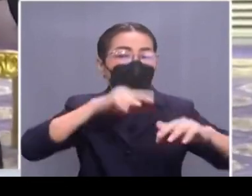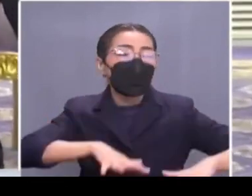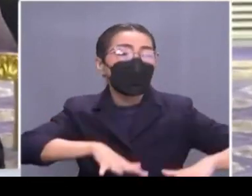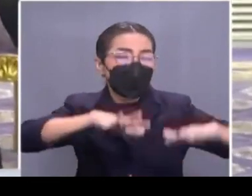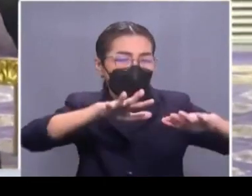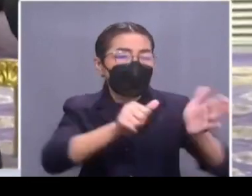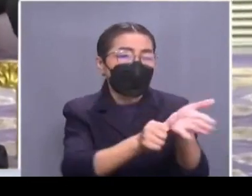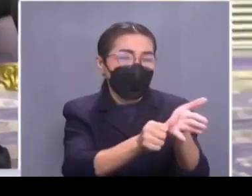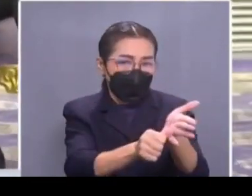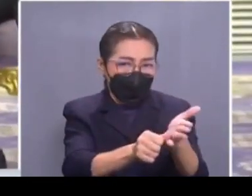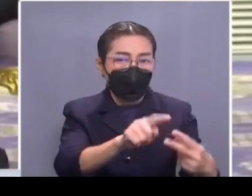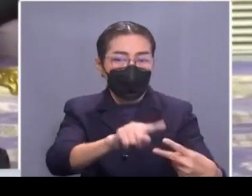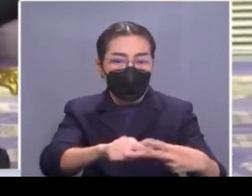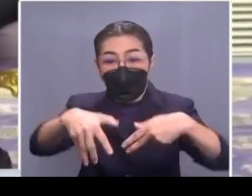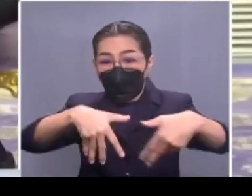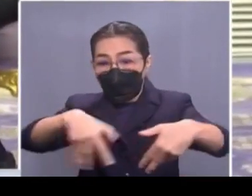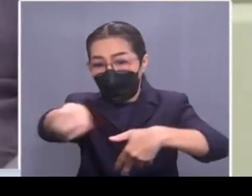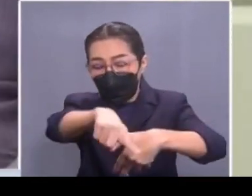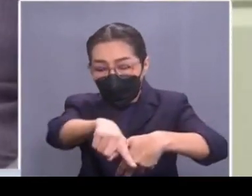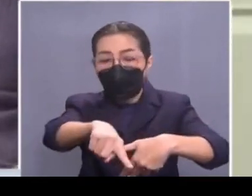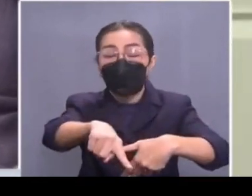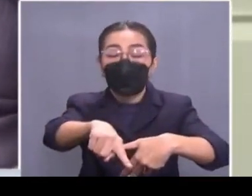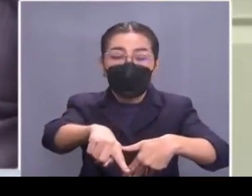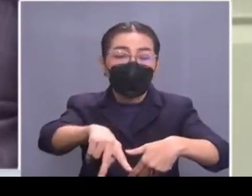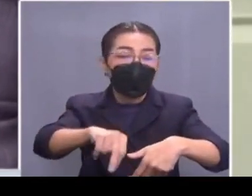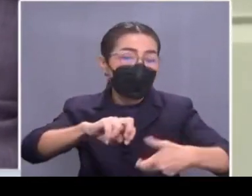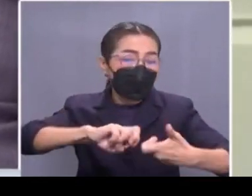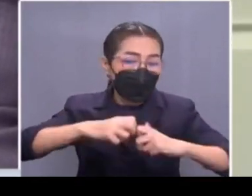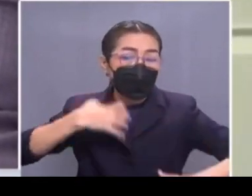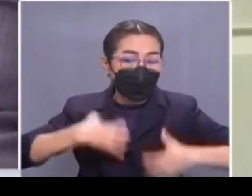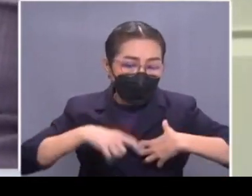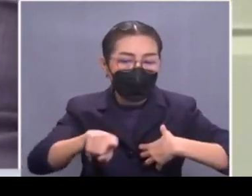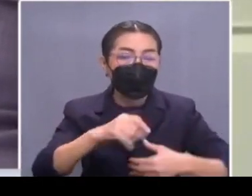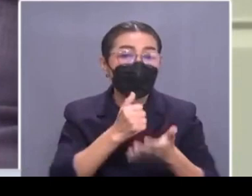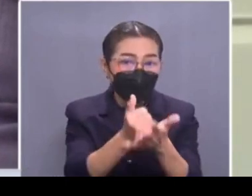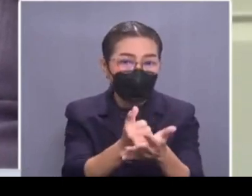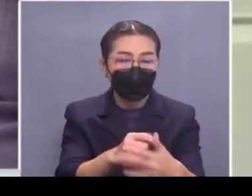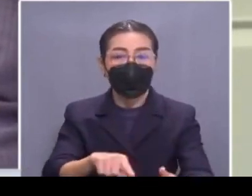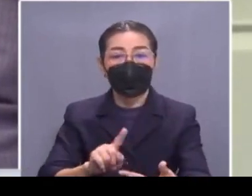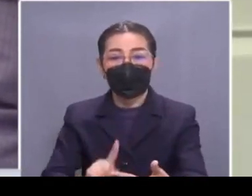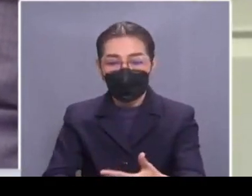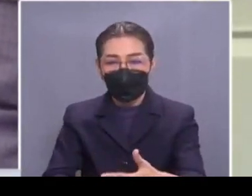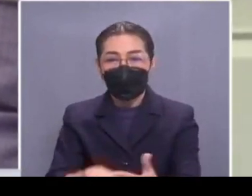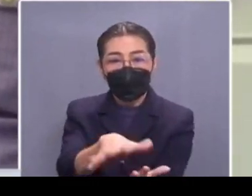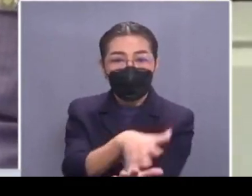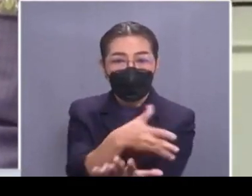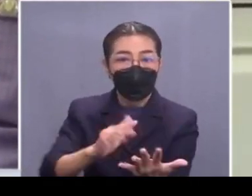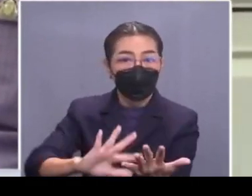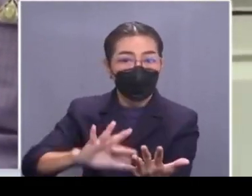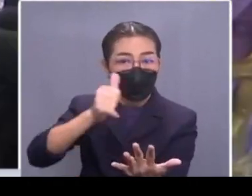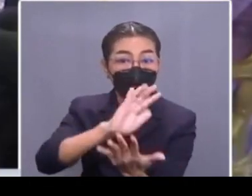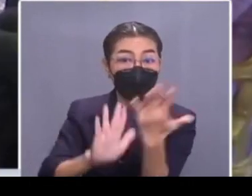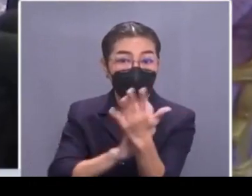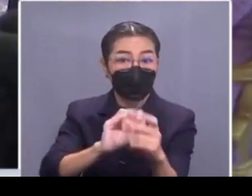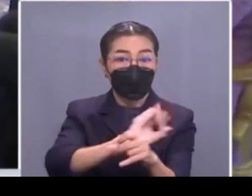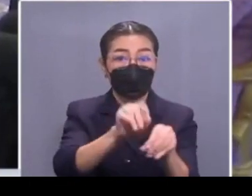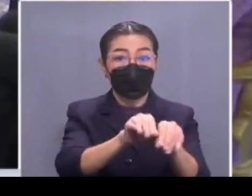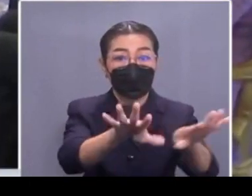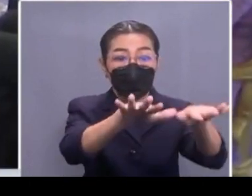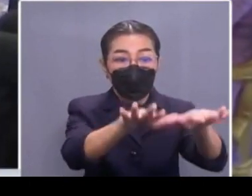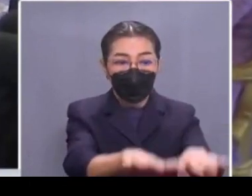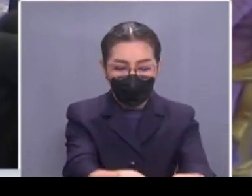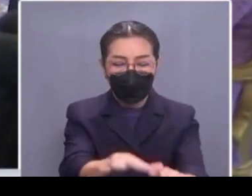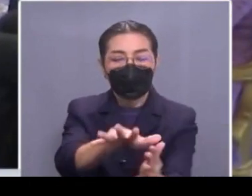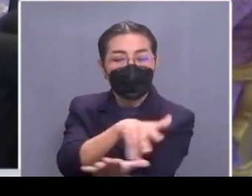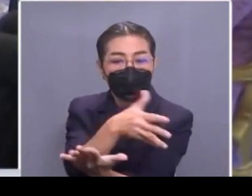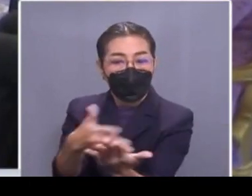มและการเยียวยาประชาชนที่ได้รับความเดือดร้อนขณะที่มาตรการฟื้นฟูประเทศหลังโควิด-19 นะคะกระทรวงการคลังเองก็เต